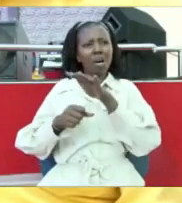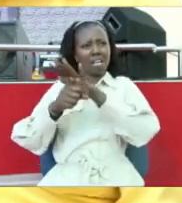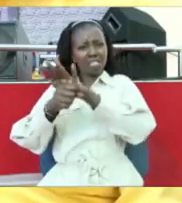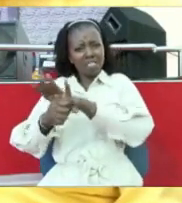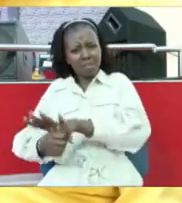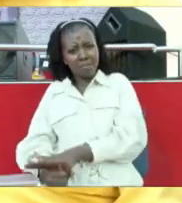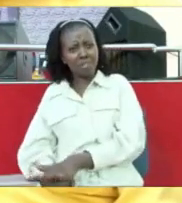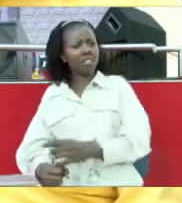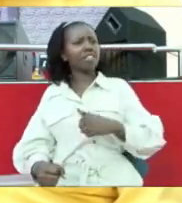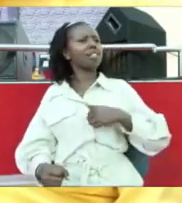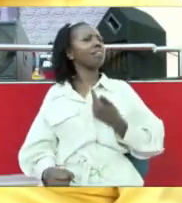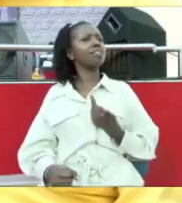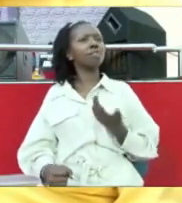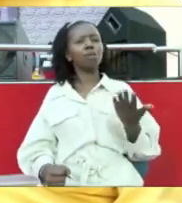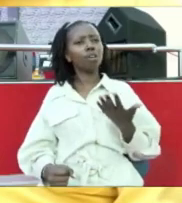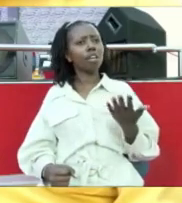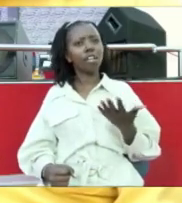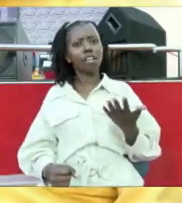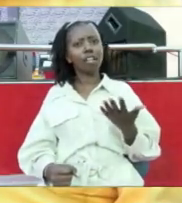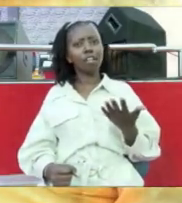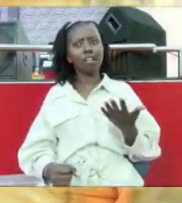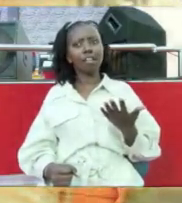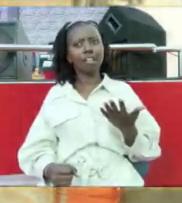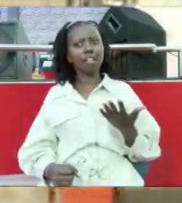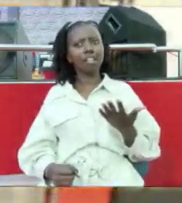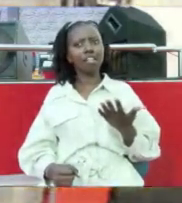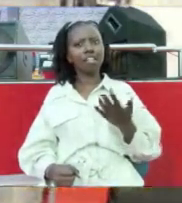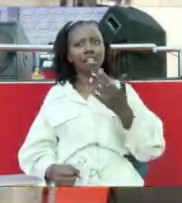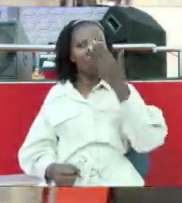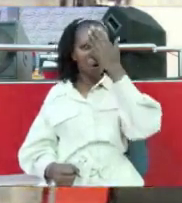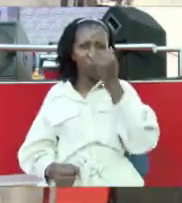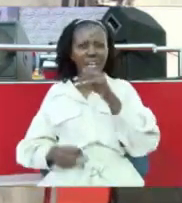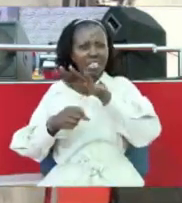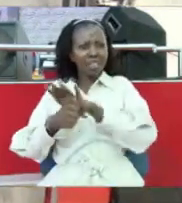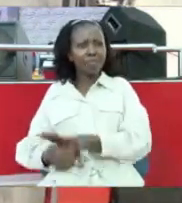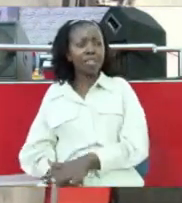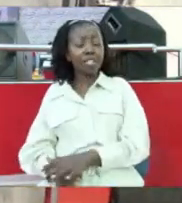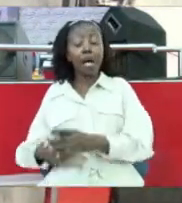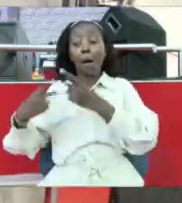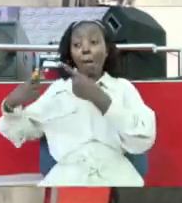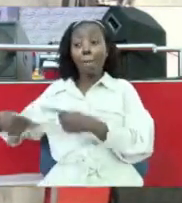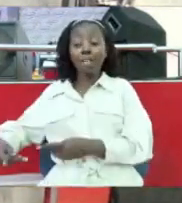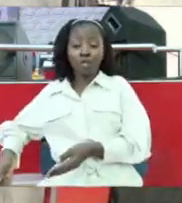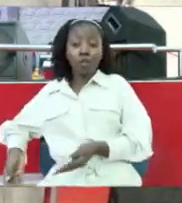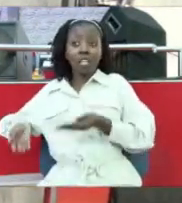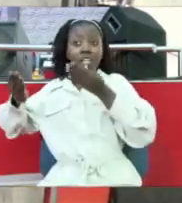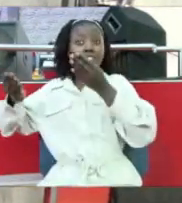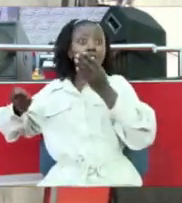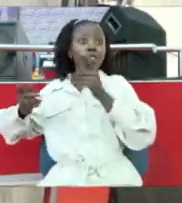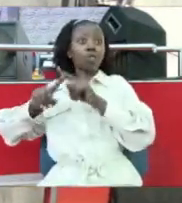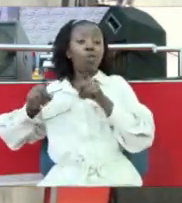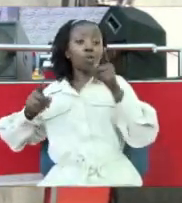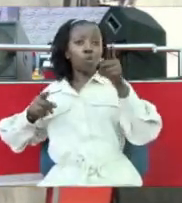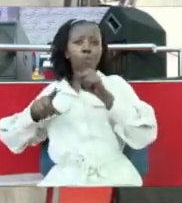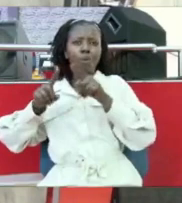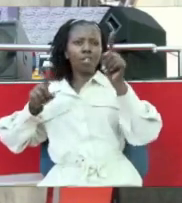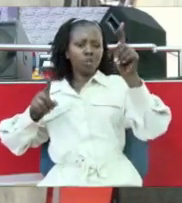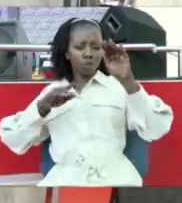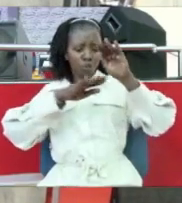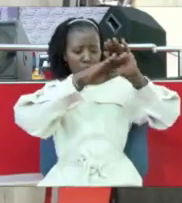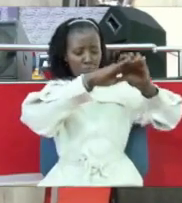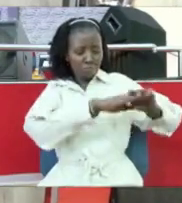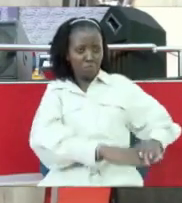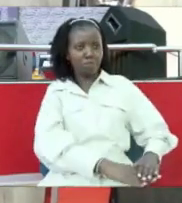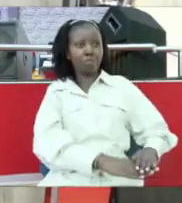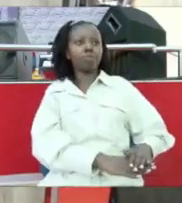unajichusha hivyo? Why do you diminish yourself? Yaani urego idio guoneke. Amekuinua unajiweka chini. The person has uplifted you and